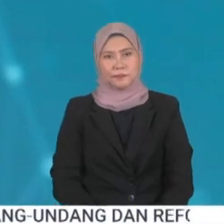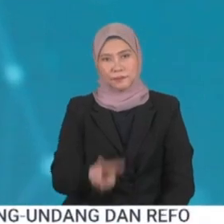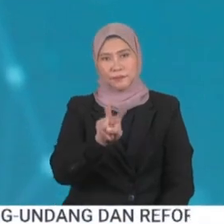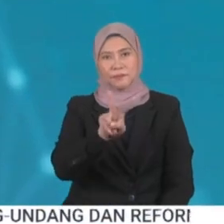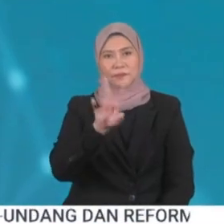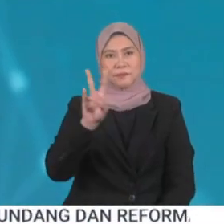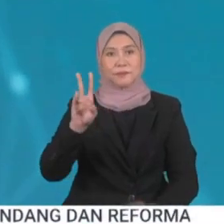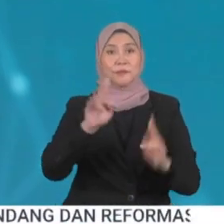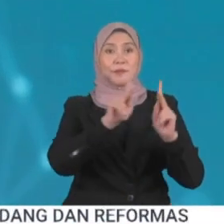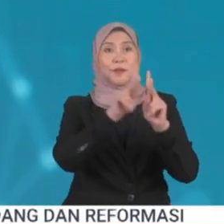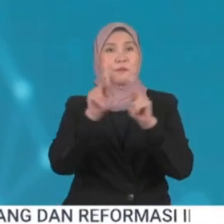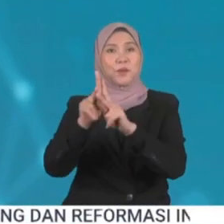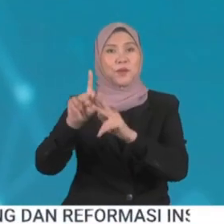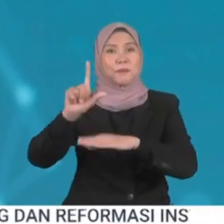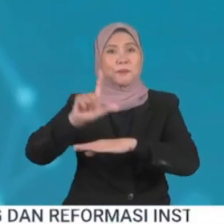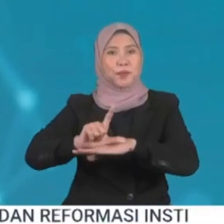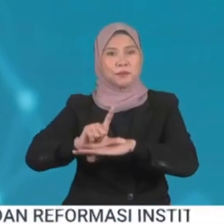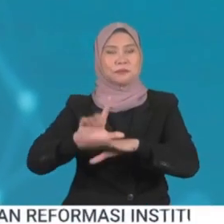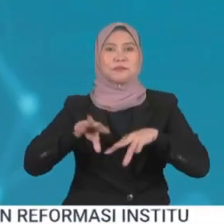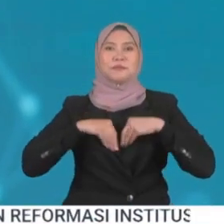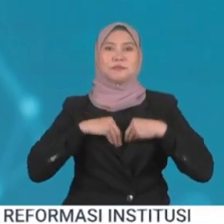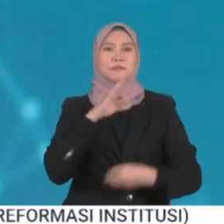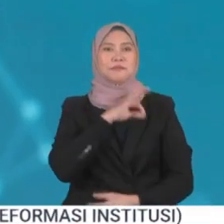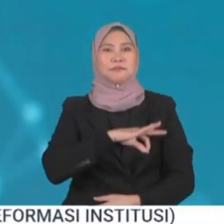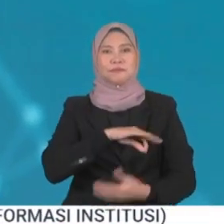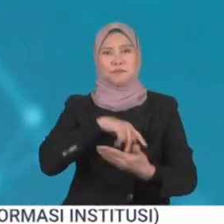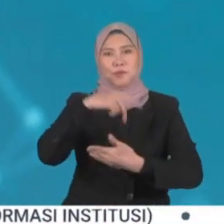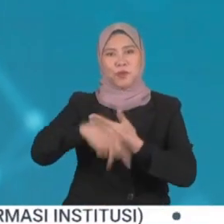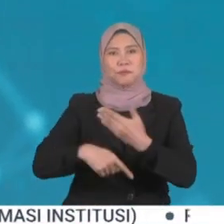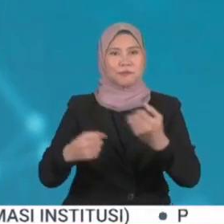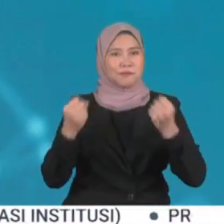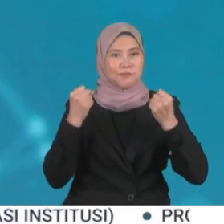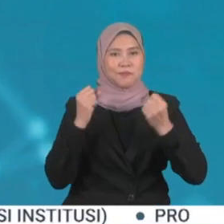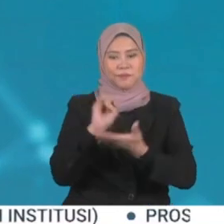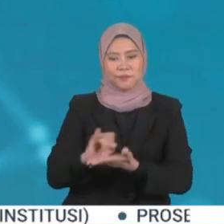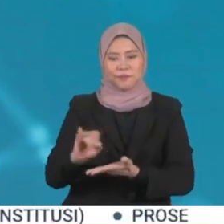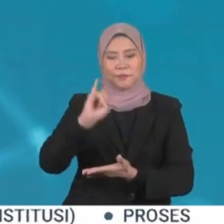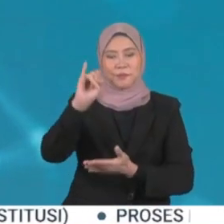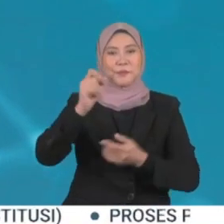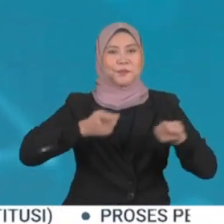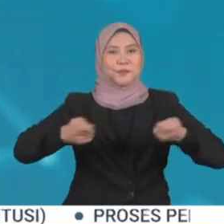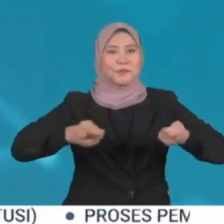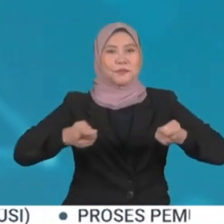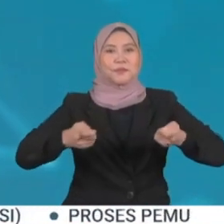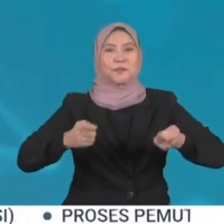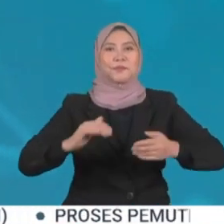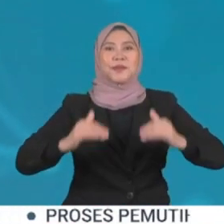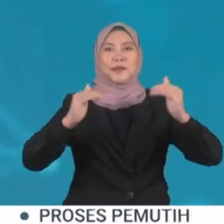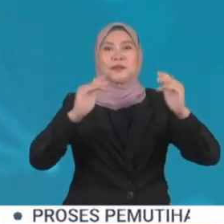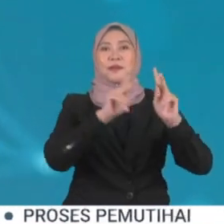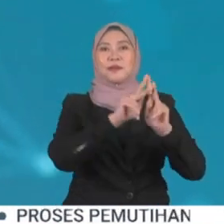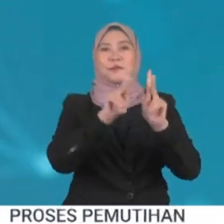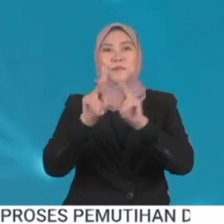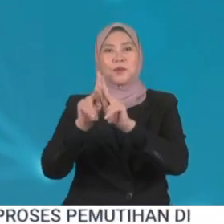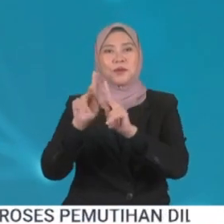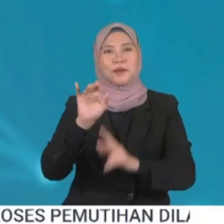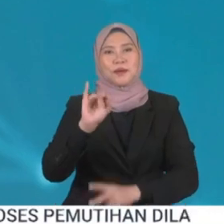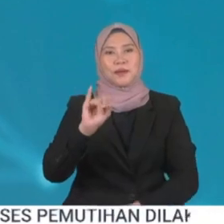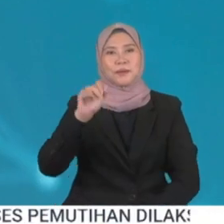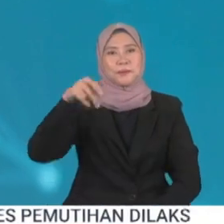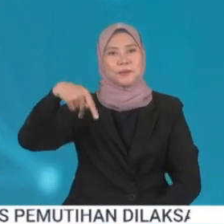27 kampung di Labuan terima manfaat program pemerkasaan institusi pentadbiran peringkat Kampung